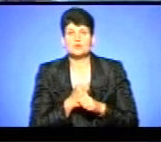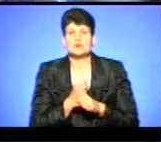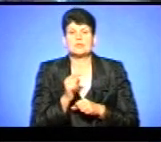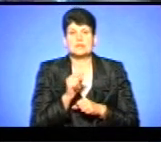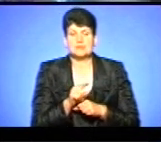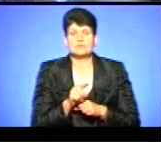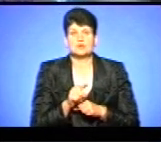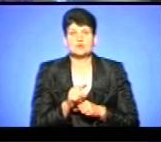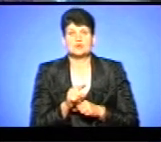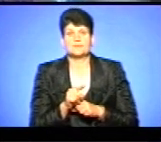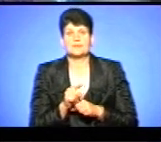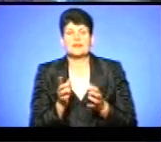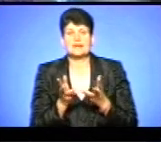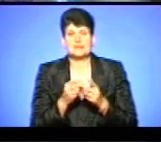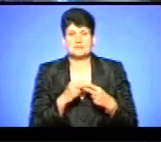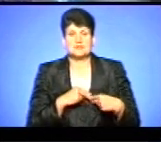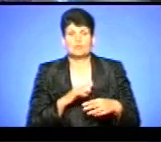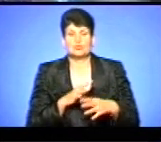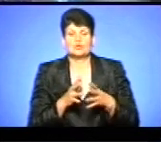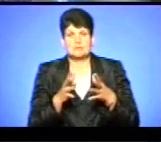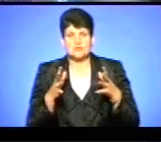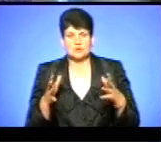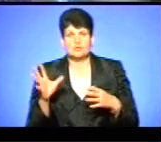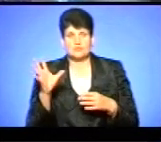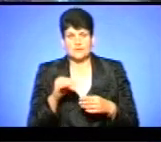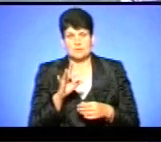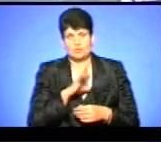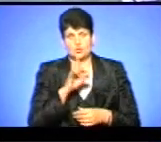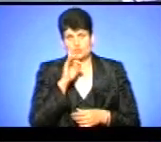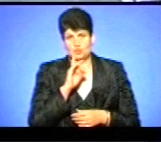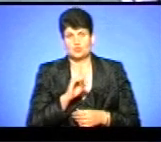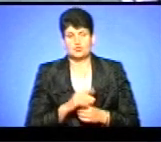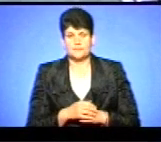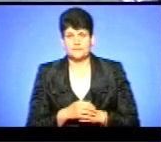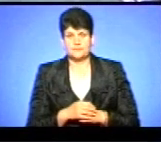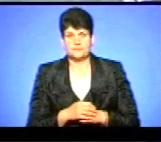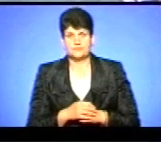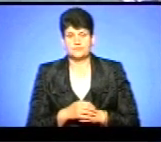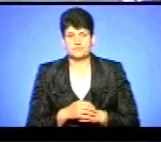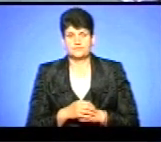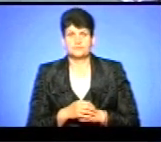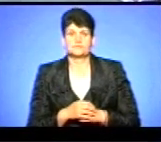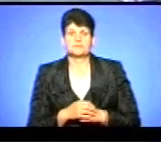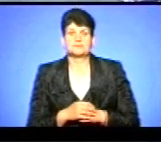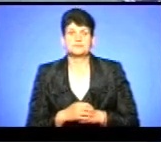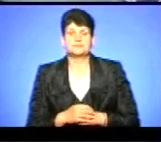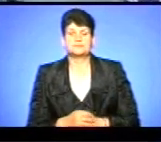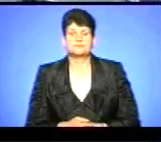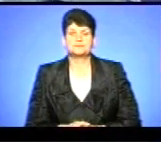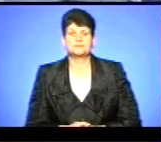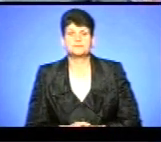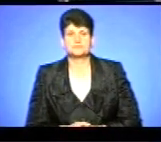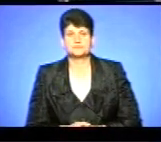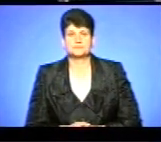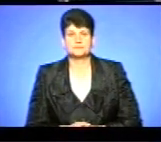штат того відділу був збільшений для того, щоб було всім заявникам зручно. Світлана Шумна, Оксана Галіяш, новини.